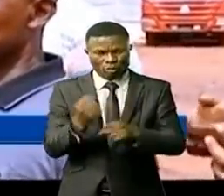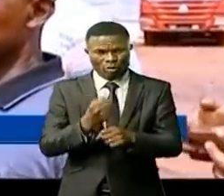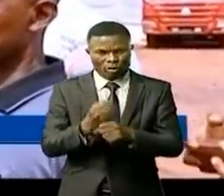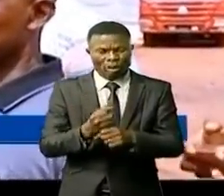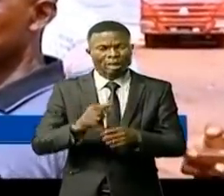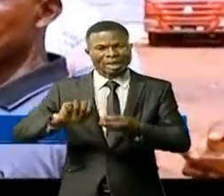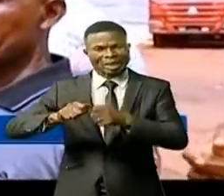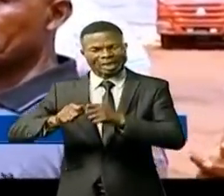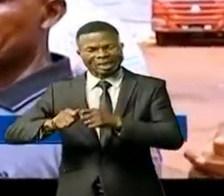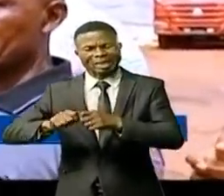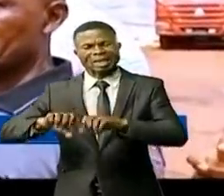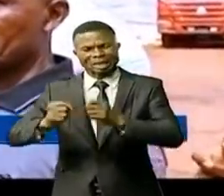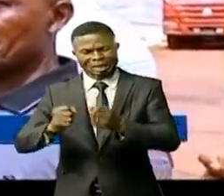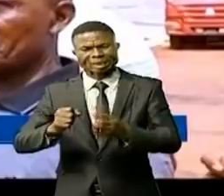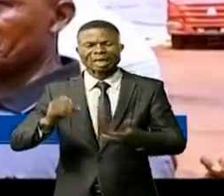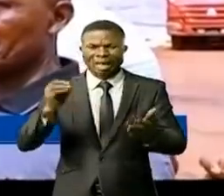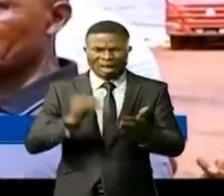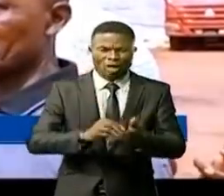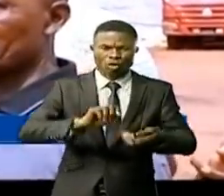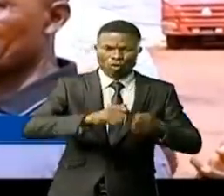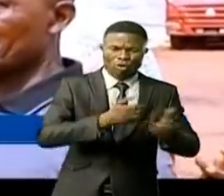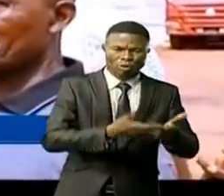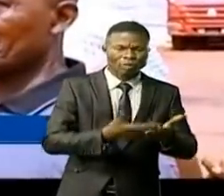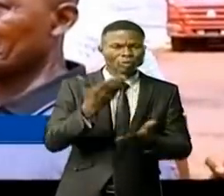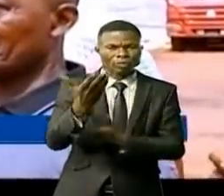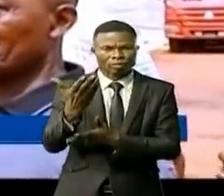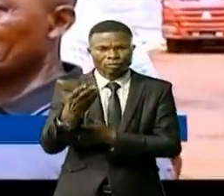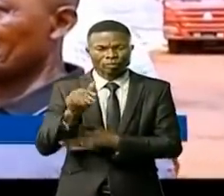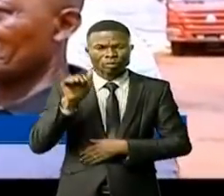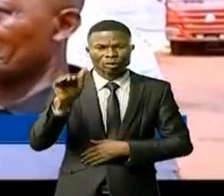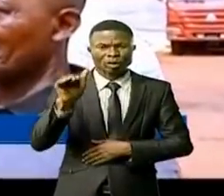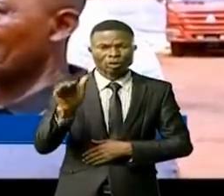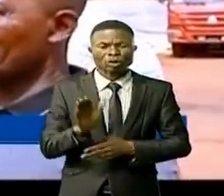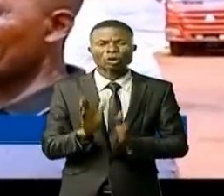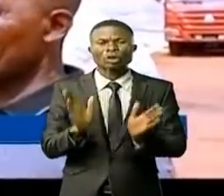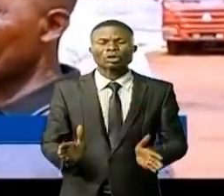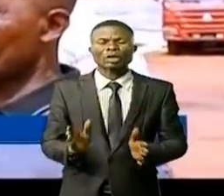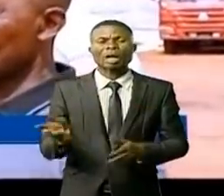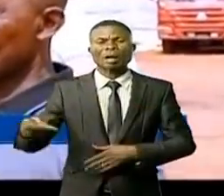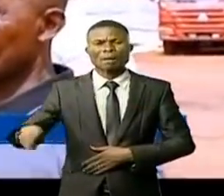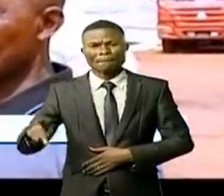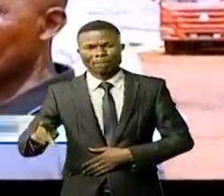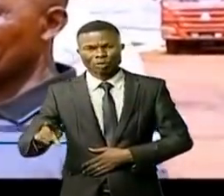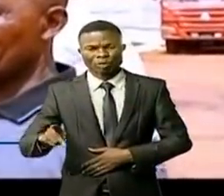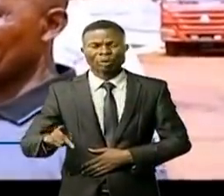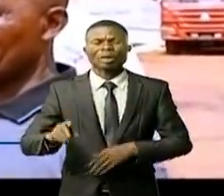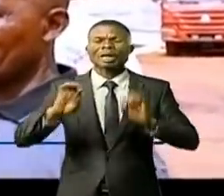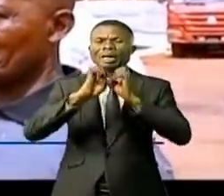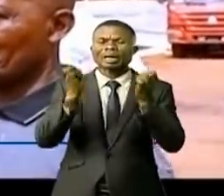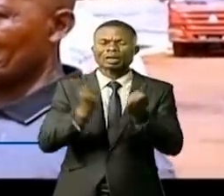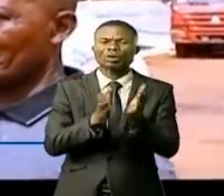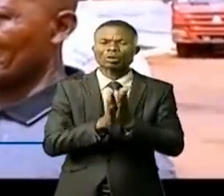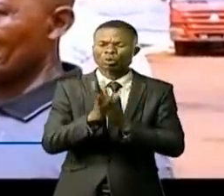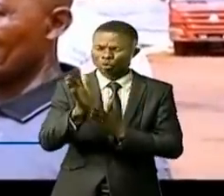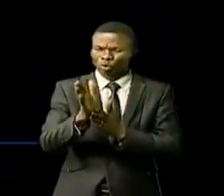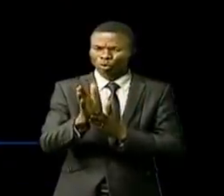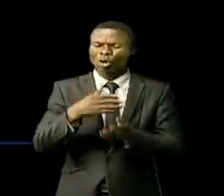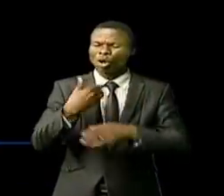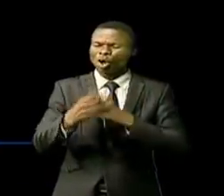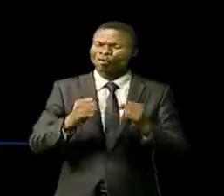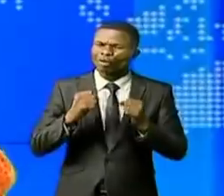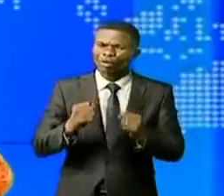réparer ce qui peut l'être. Et là, nous demandons au directeur provincial avec ses équipes, notamment les chefs de centre, pour qu'ils puissent faire tout.